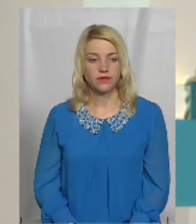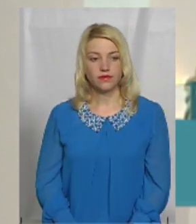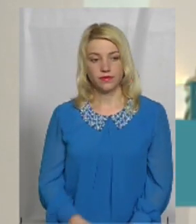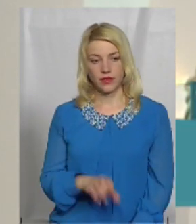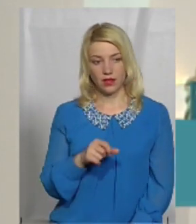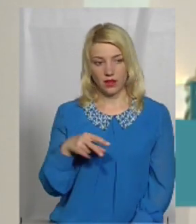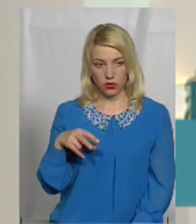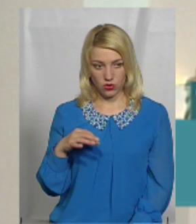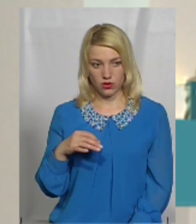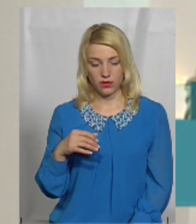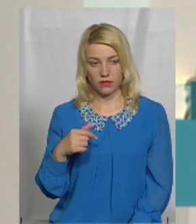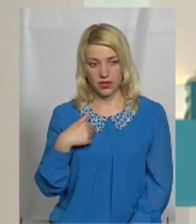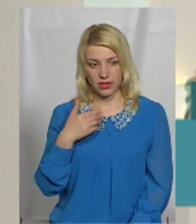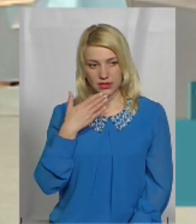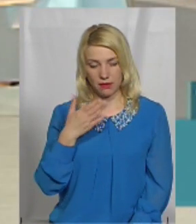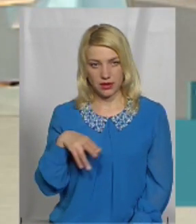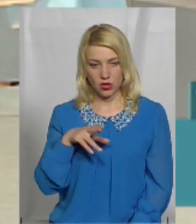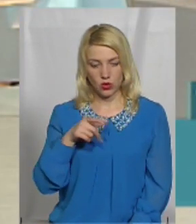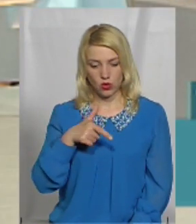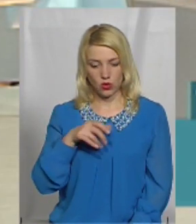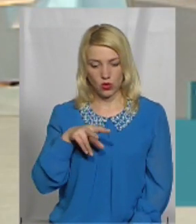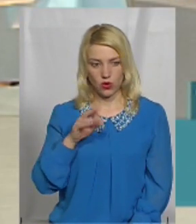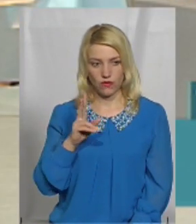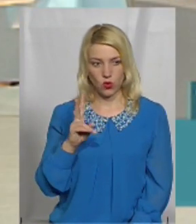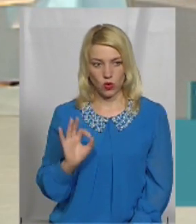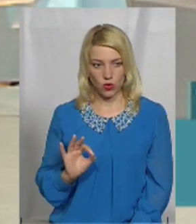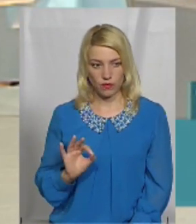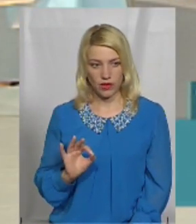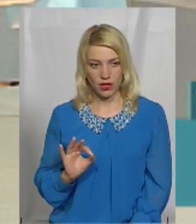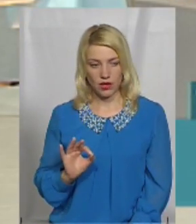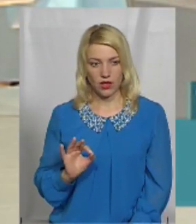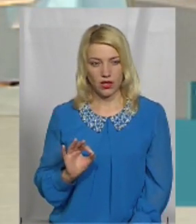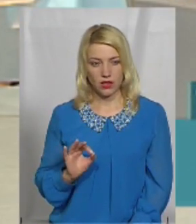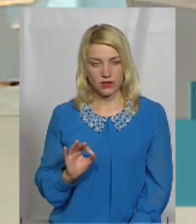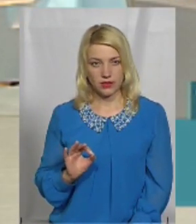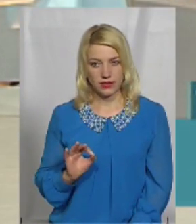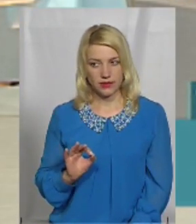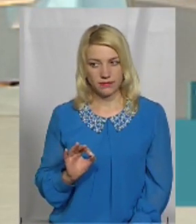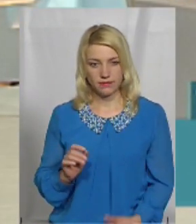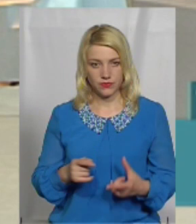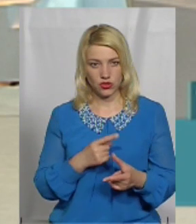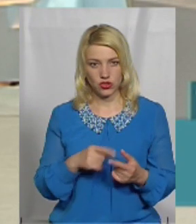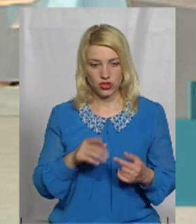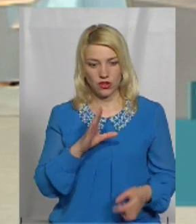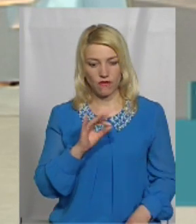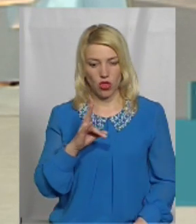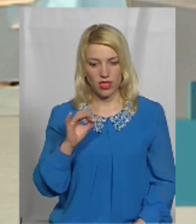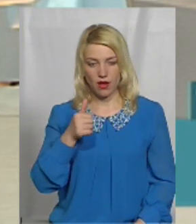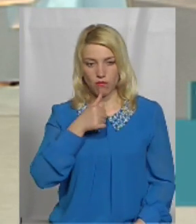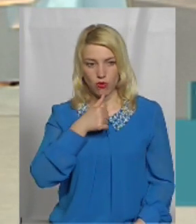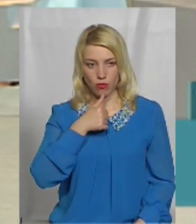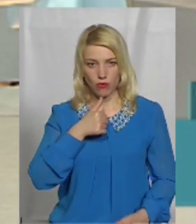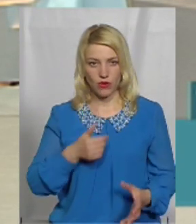Алло. Алло. Так. Маю запитати до пані Головко. Так. Чи вона просила